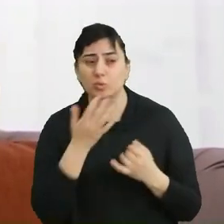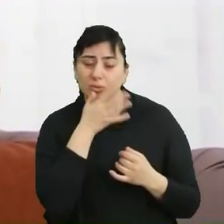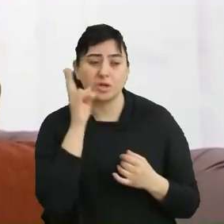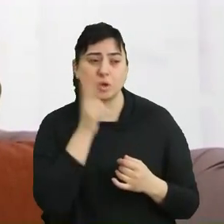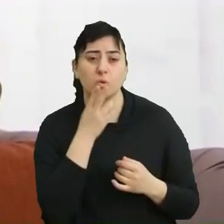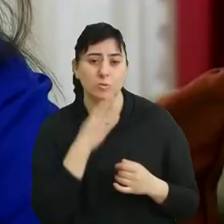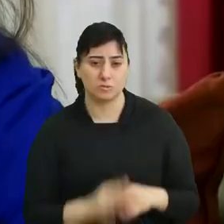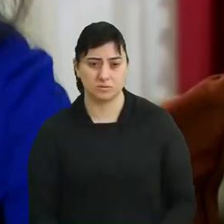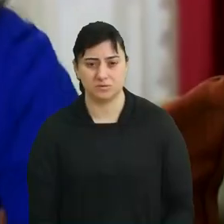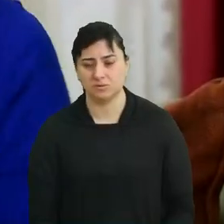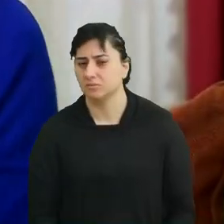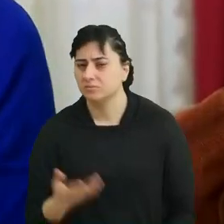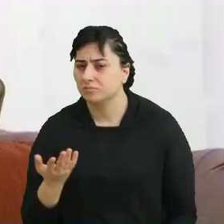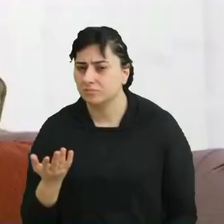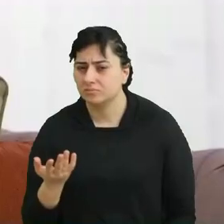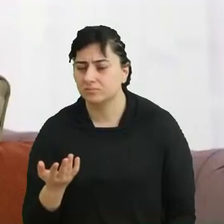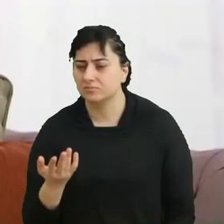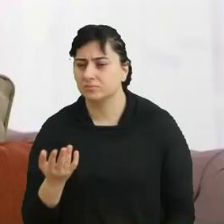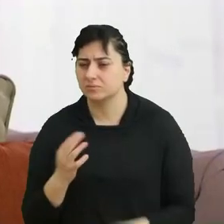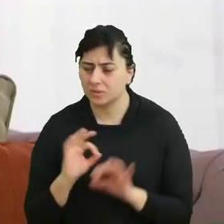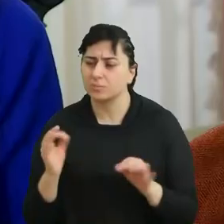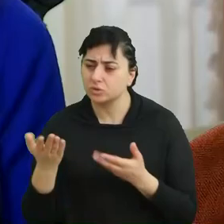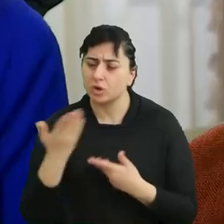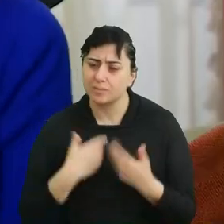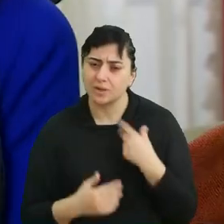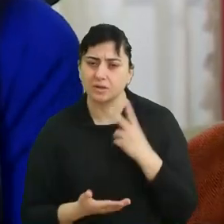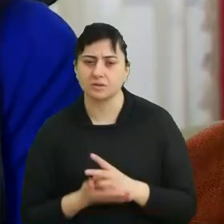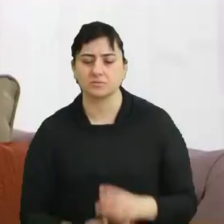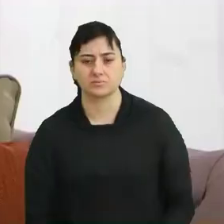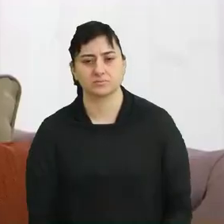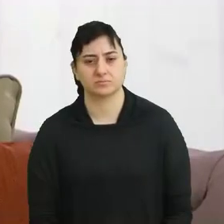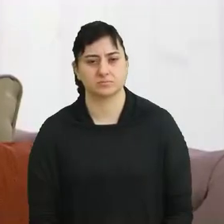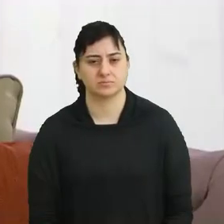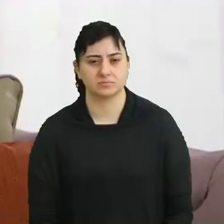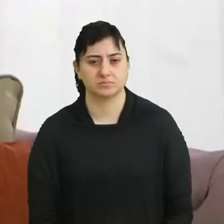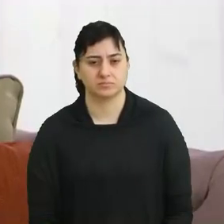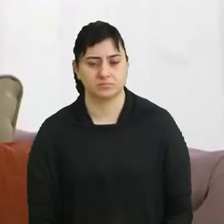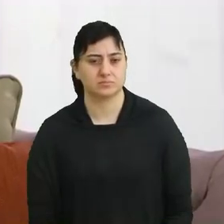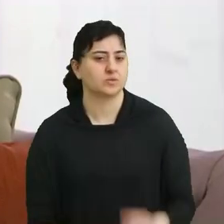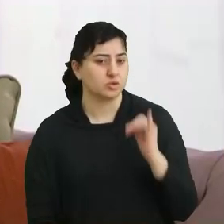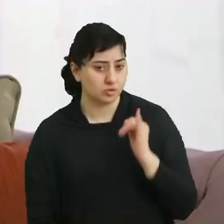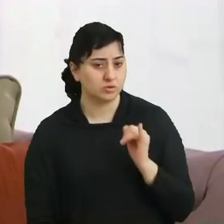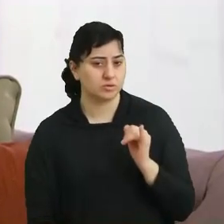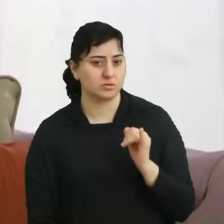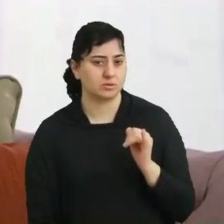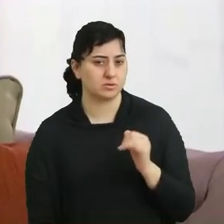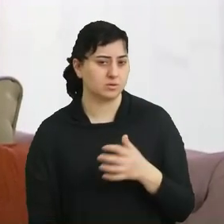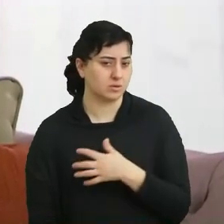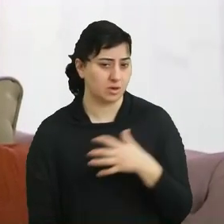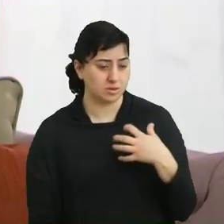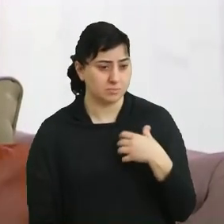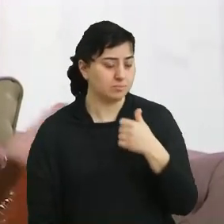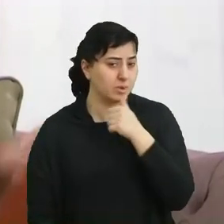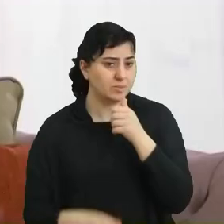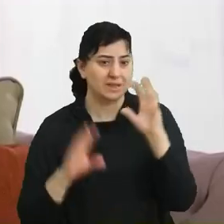karar veremedim Biricik. Nasıl yani? Tamam sen söyle, ben karar vereyim hadi. Kötü haber,